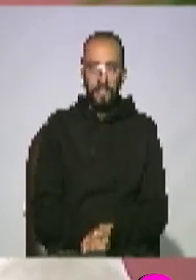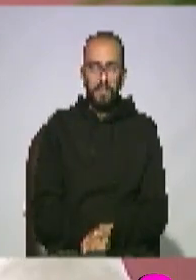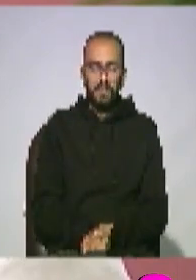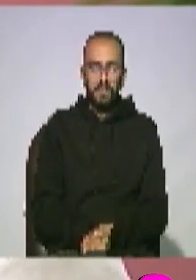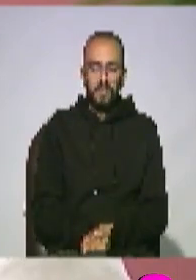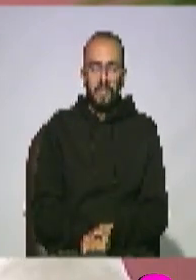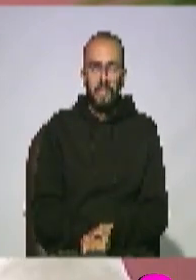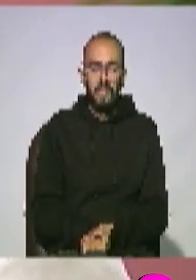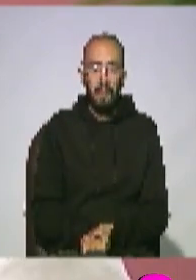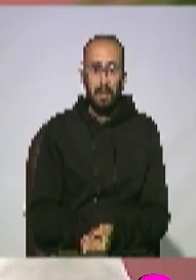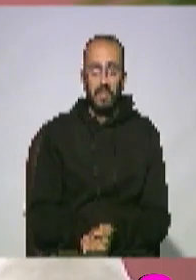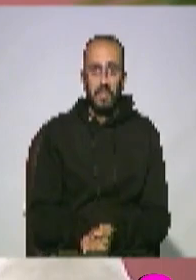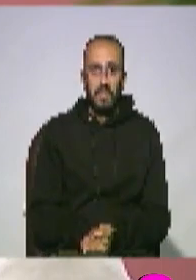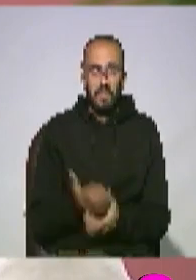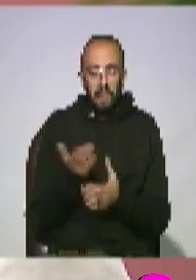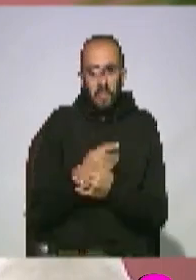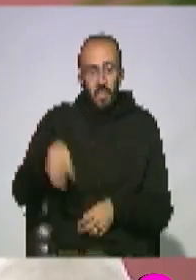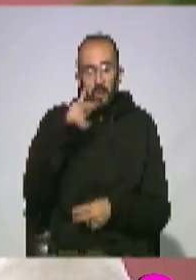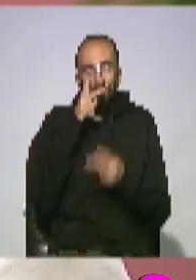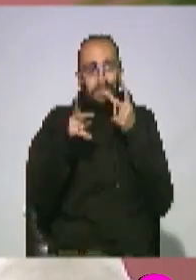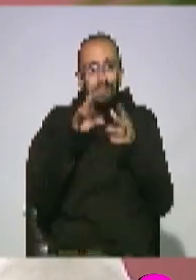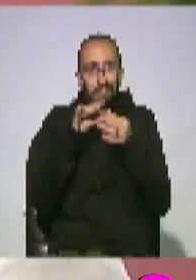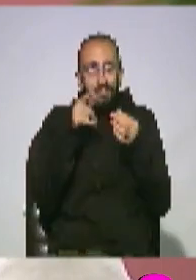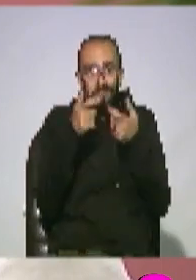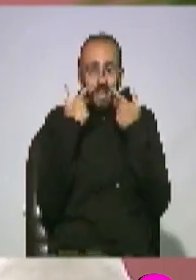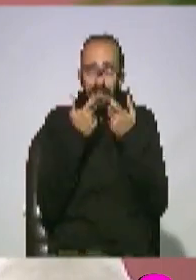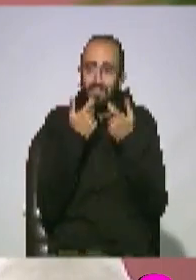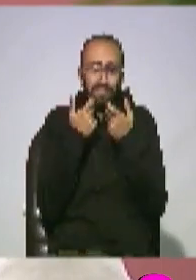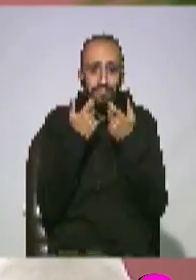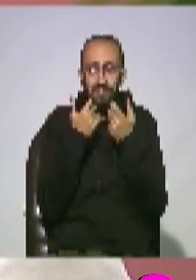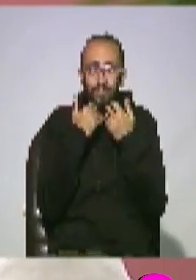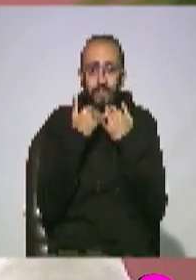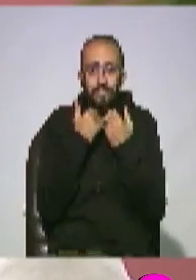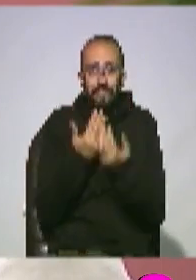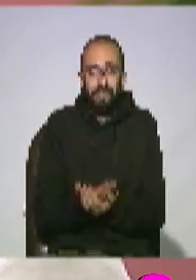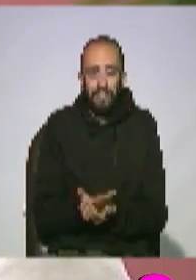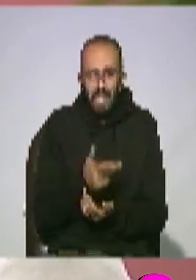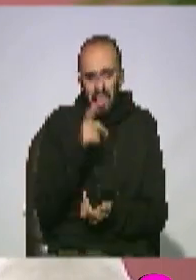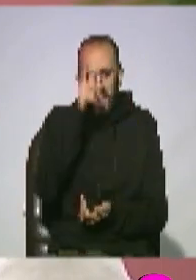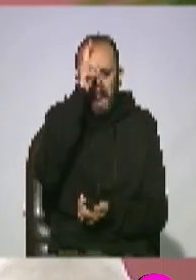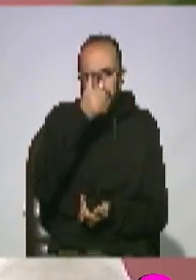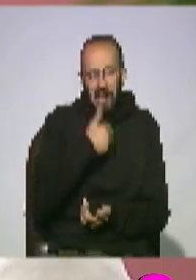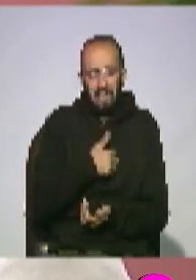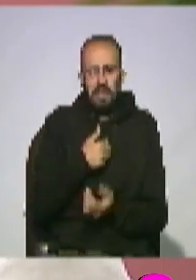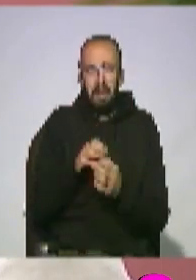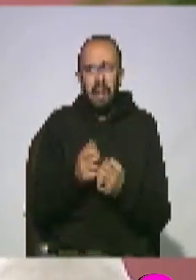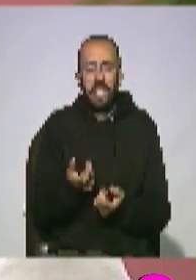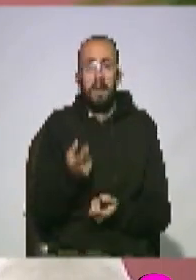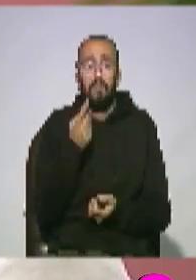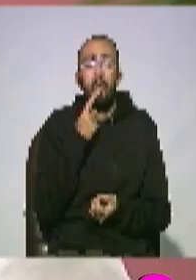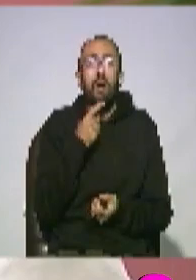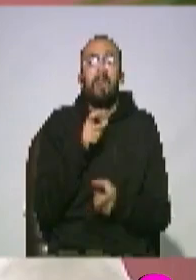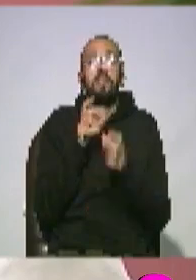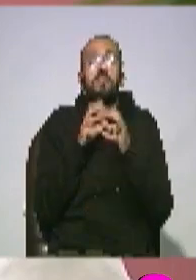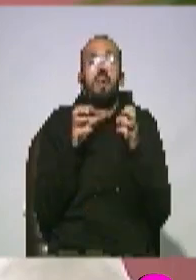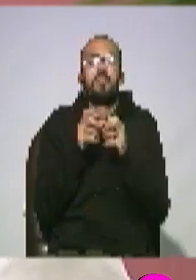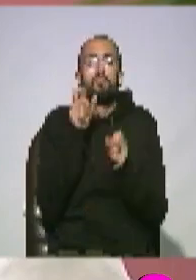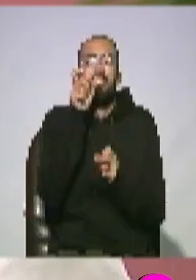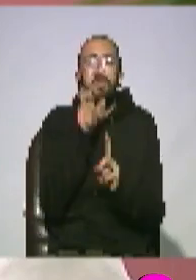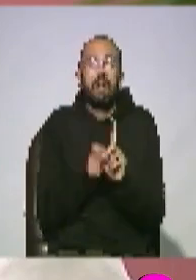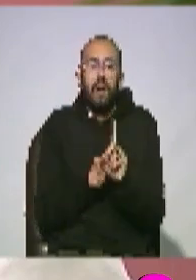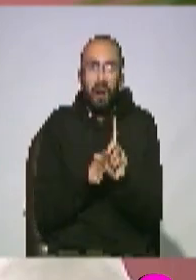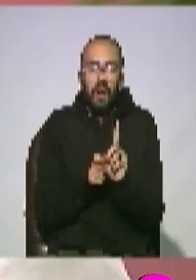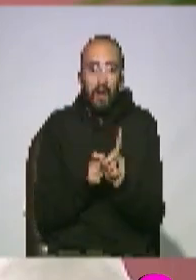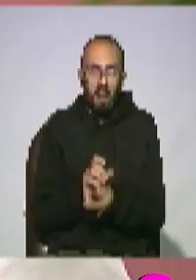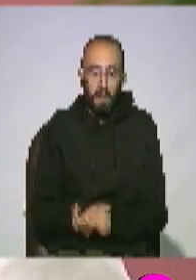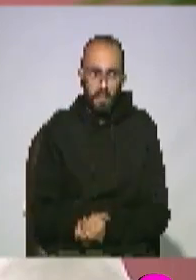إحنا ما بنبص لهاش كده، بنبص لها إن إيه علم النفس وعلم دراسة الشخصية، إيه علم الاجتماع وعلم